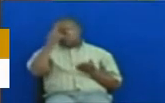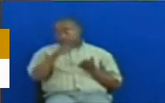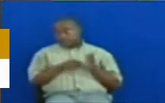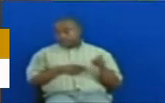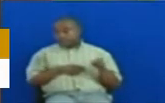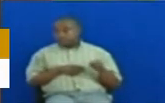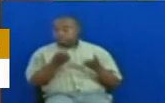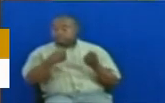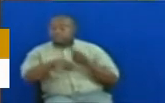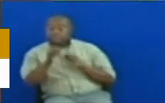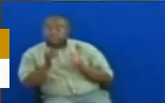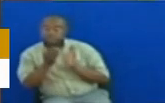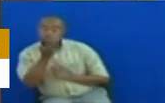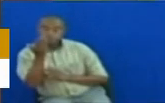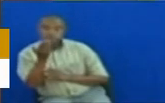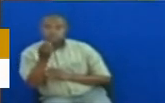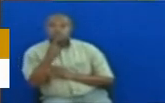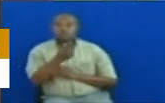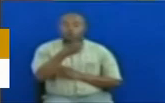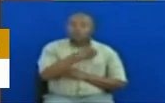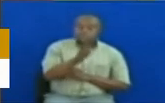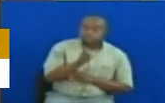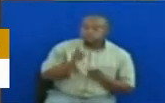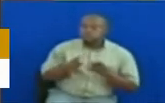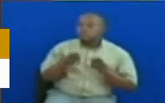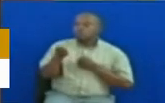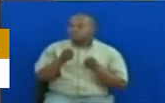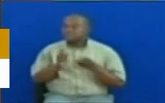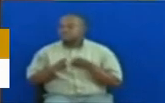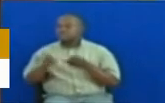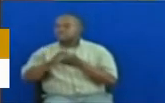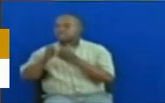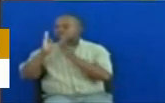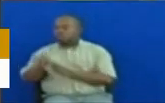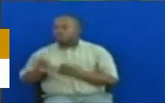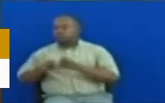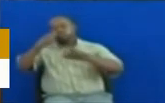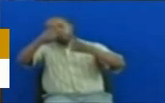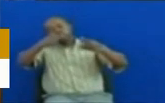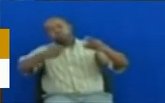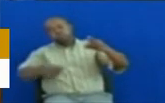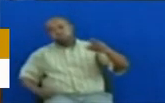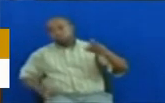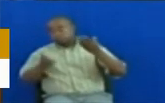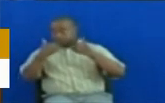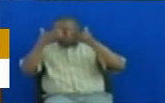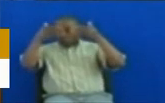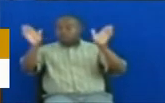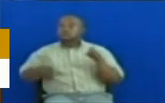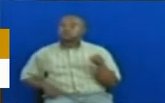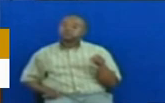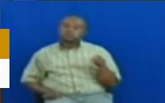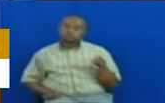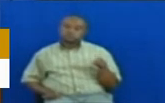kama ilivyo katika sheria nyingine itasema ni waziri, ni director, ni katibu mkuu, ni nani, iko very specific, kwa